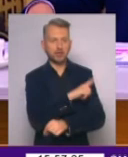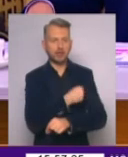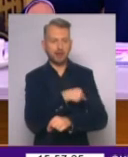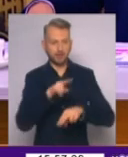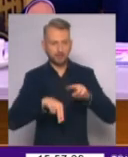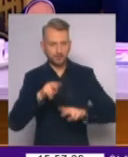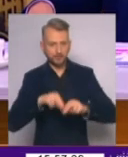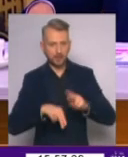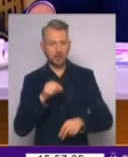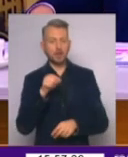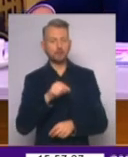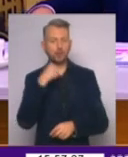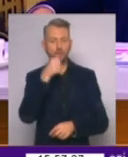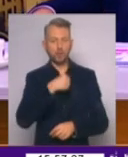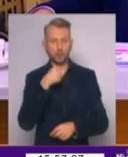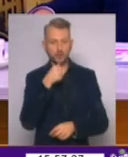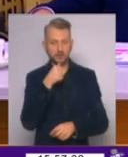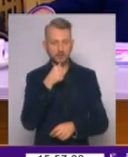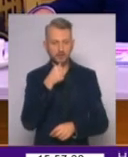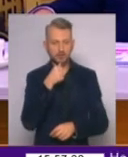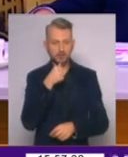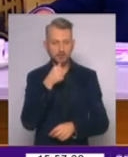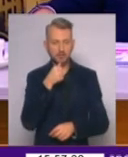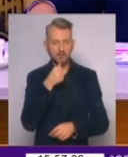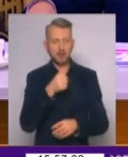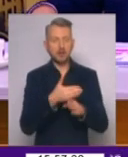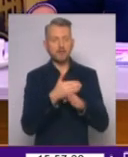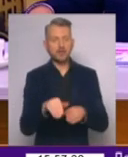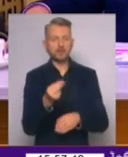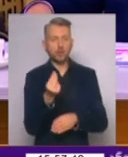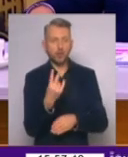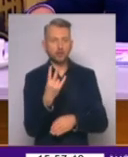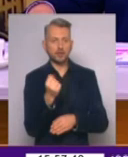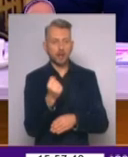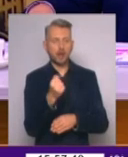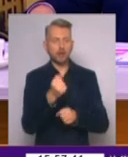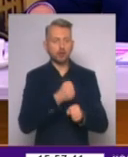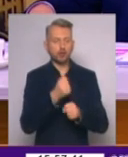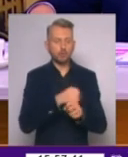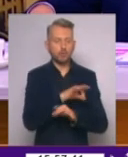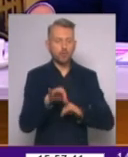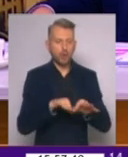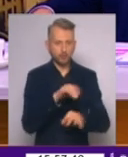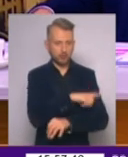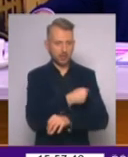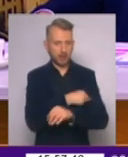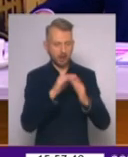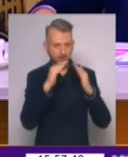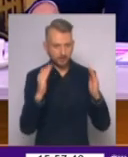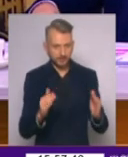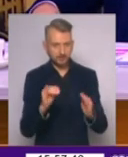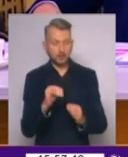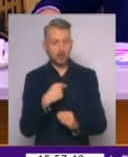У нас вже в цьому році, де передбачена лікарня, у нас вже в цьому році виділені кошти на розробку проєкту цієї лікарні. Угу. І я